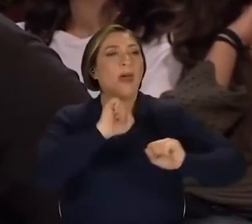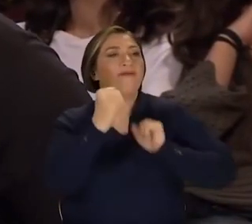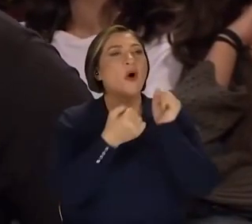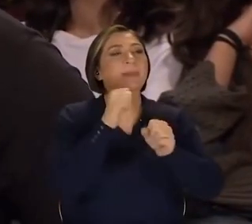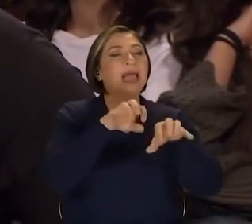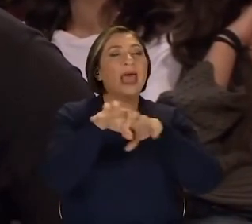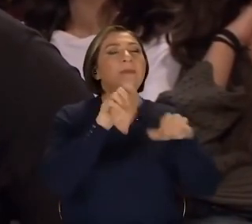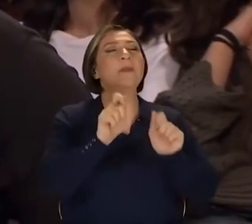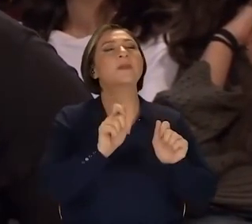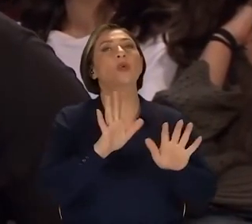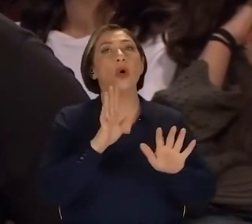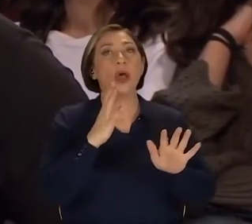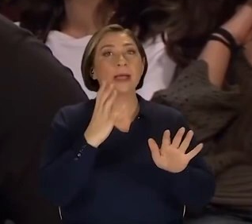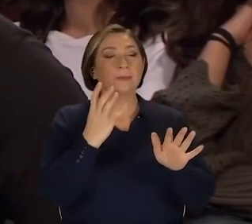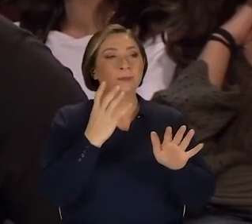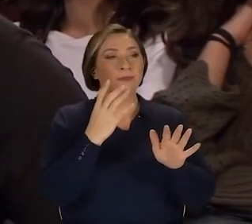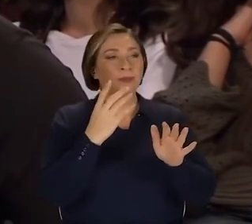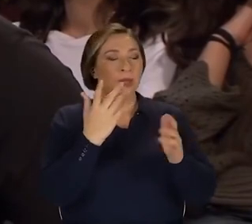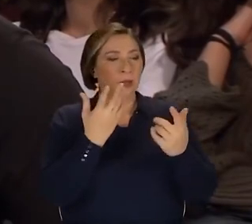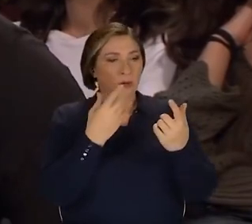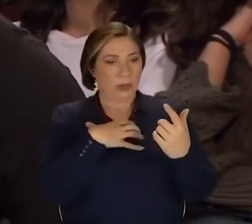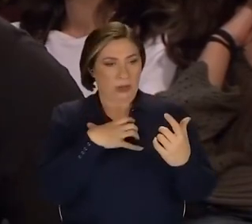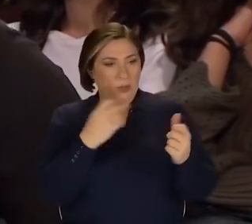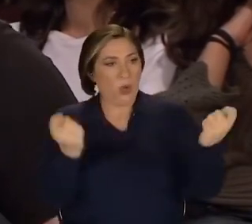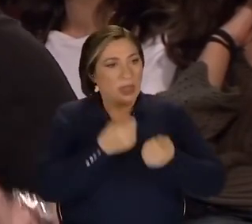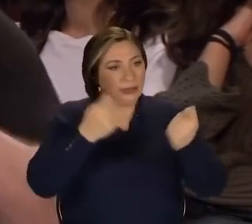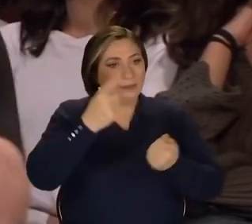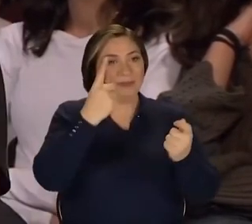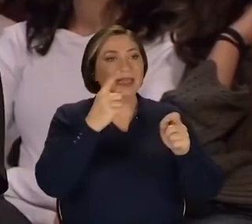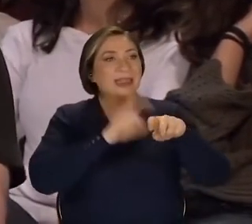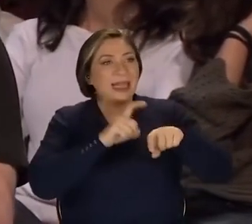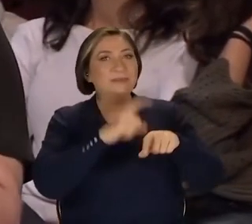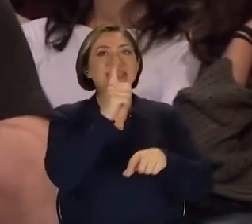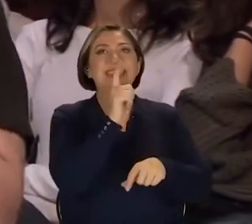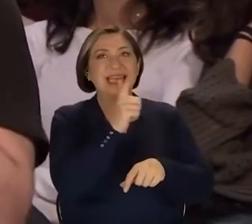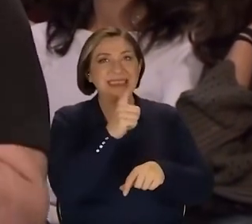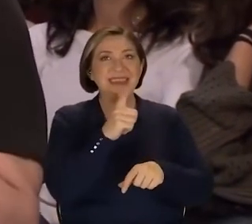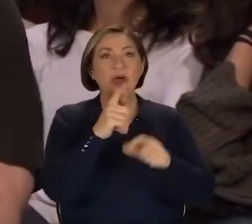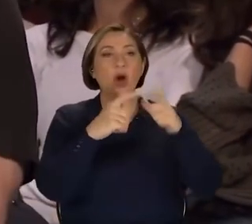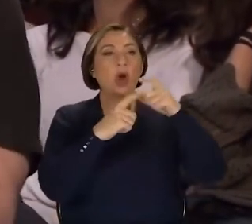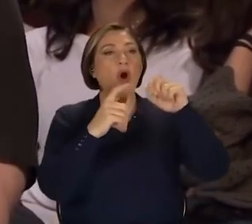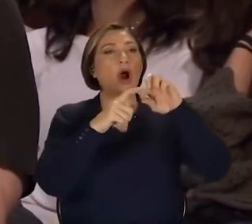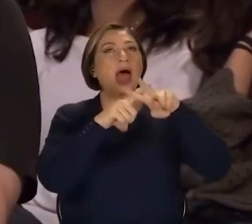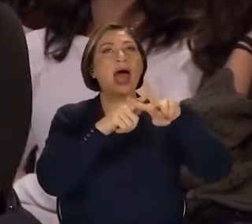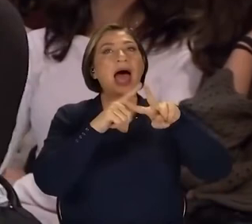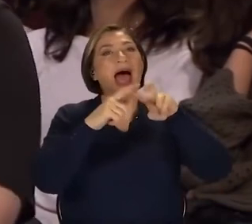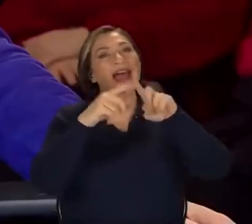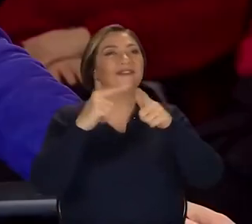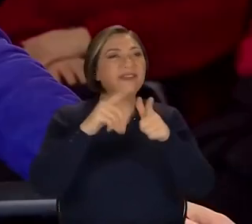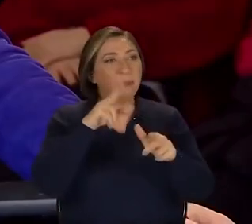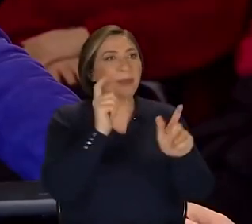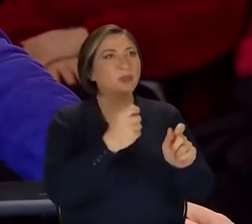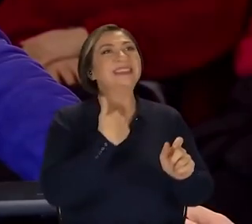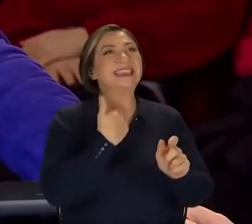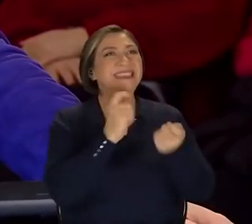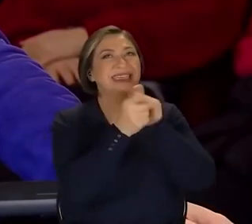ayırt edilmiyor. Çok hani hüner gösterdiğin belli. Yaptığın bir taklit, bir ses. Gora'daki Arif olmak falan gibi. Onu